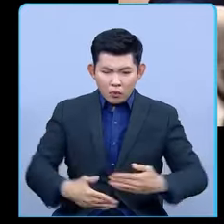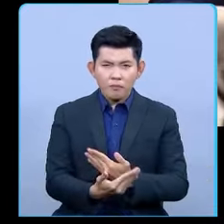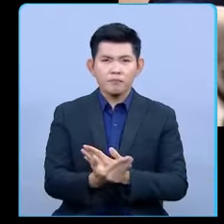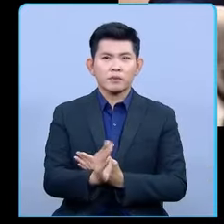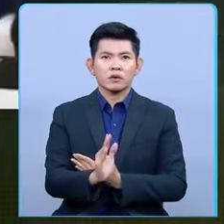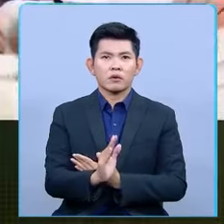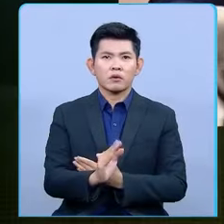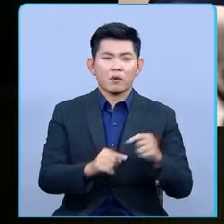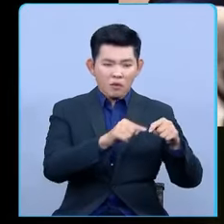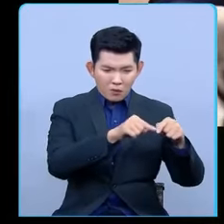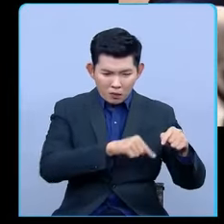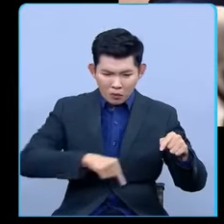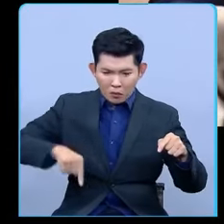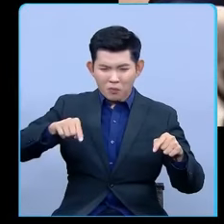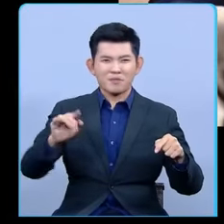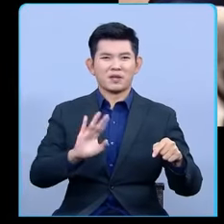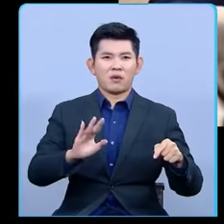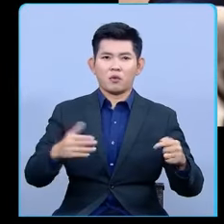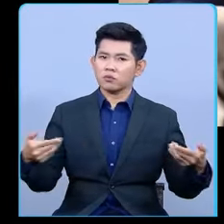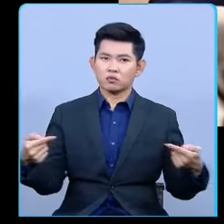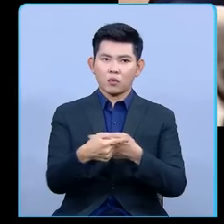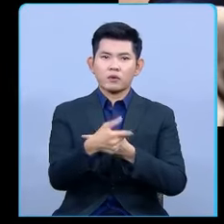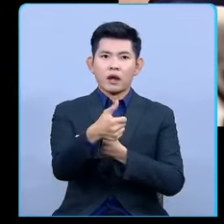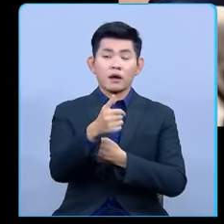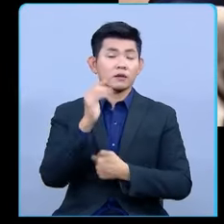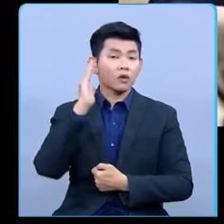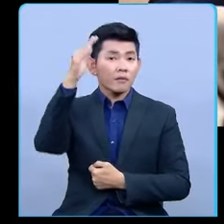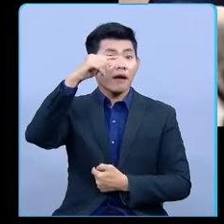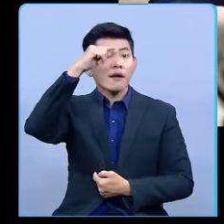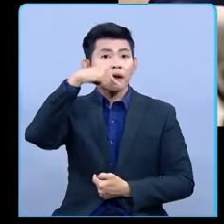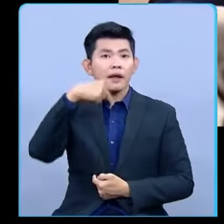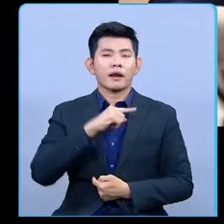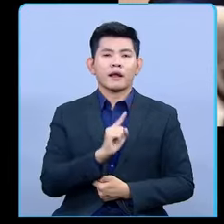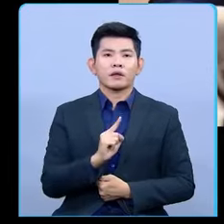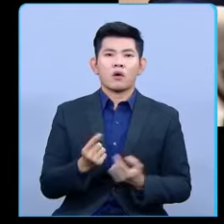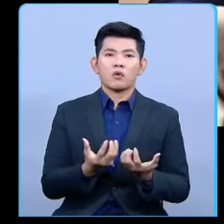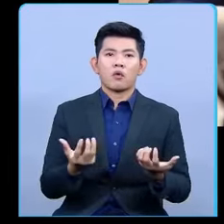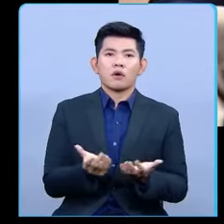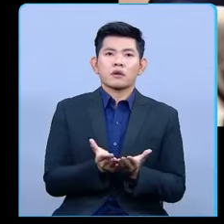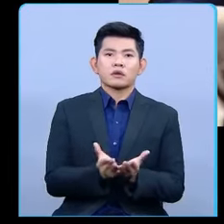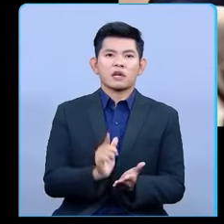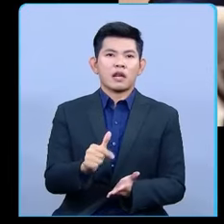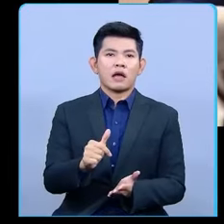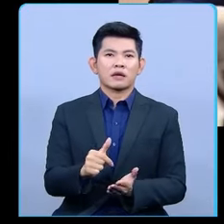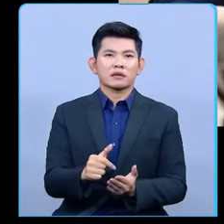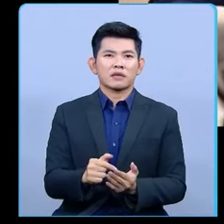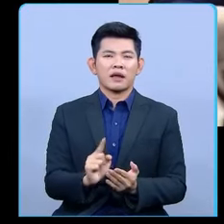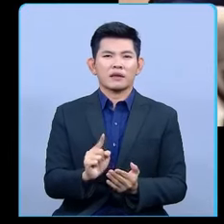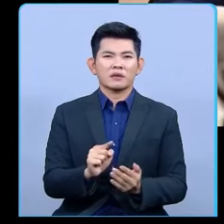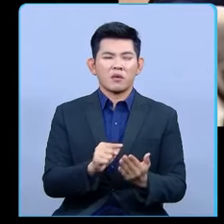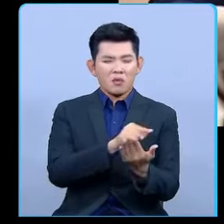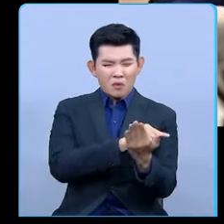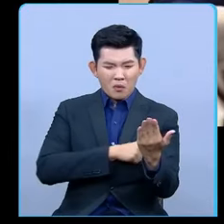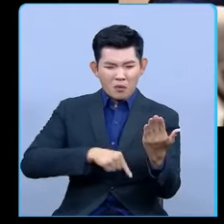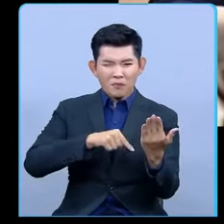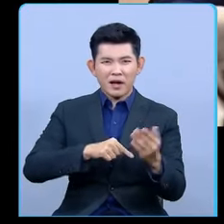ส้นเนี่ยไม่ต้องอ้อมลงข้างล่างแล้วต่อไปเนี่ยประเทศไทยเนี่ยก็จะเป็นศูนย์กลางการขนส่งทางเรือเขาจะไม่ต้องไปอ้อมทางสิงคโปร์ทางมาเลย์อะ